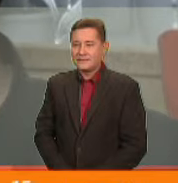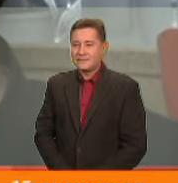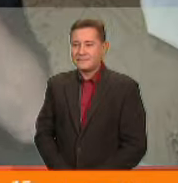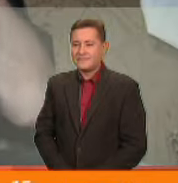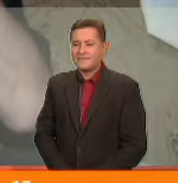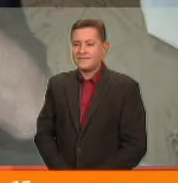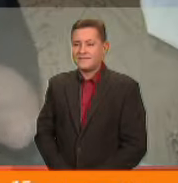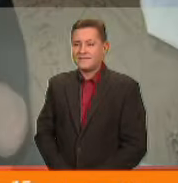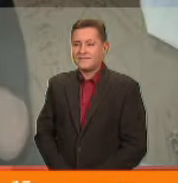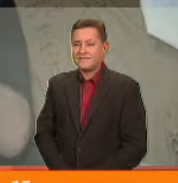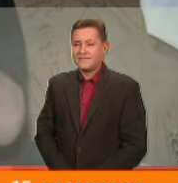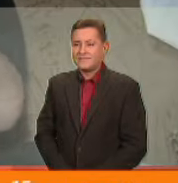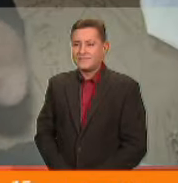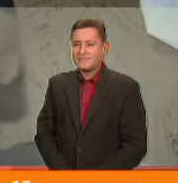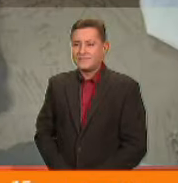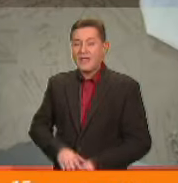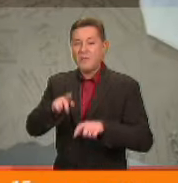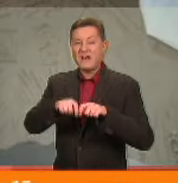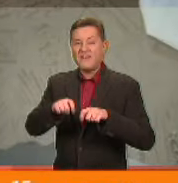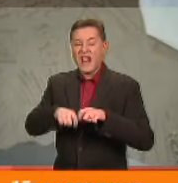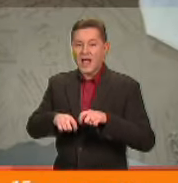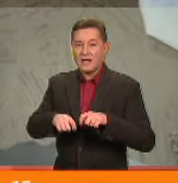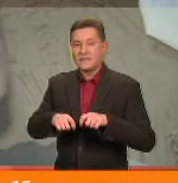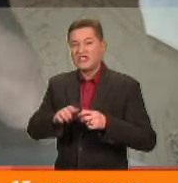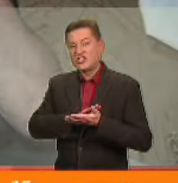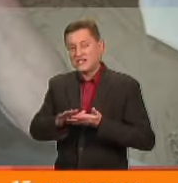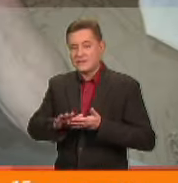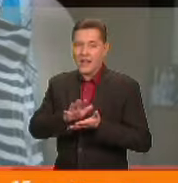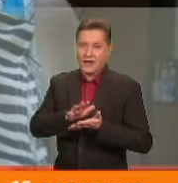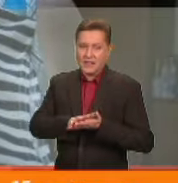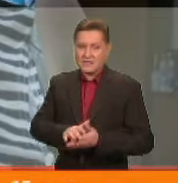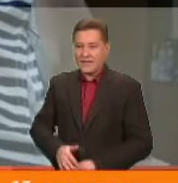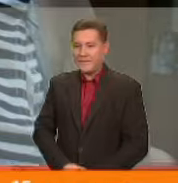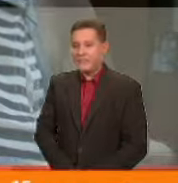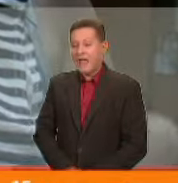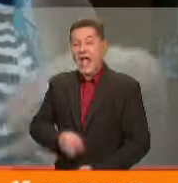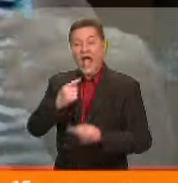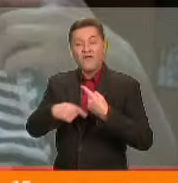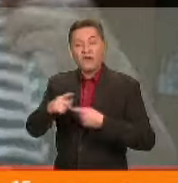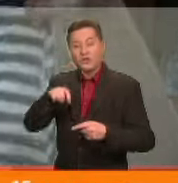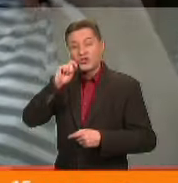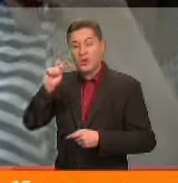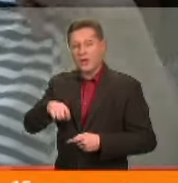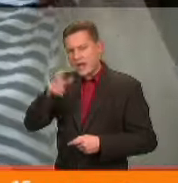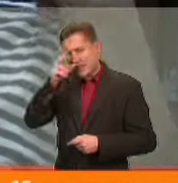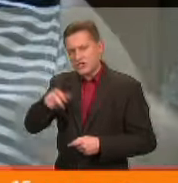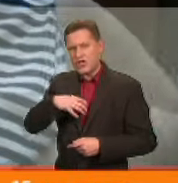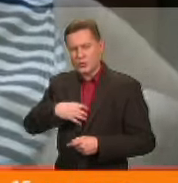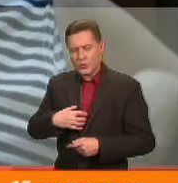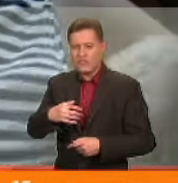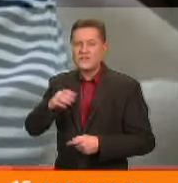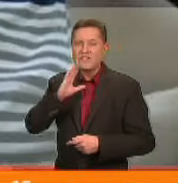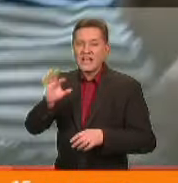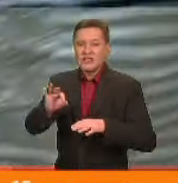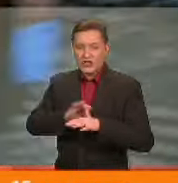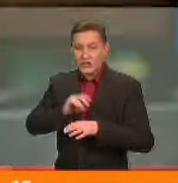даже. Мы же на Днепр полоскать ходим. Вот в них никак не уходит. Вернулся из Украины соскучившийся и с подарками.